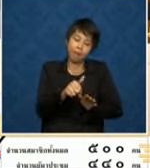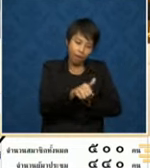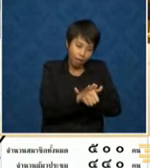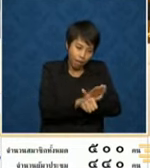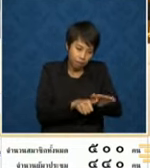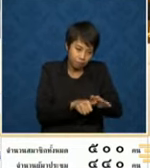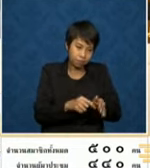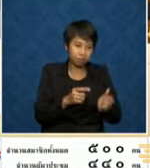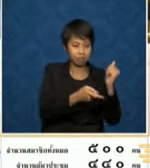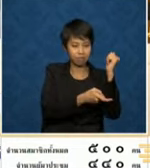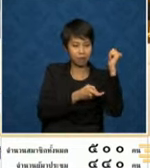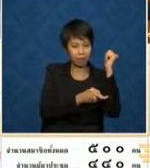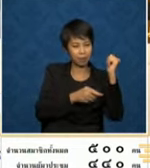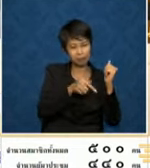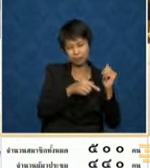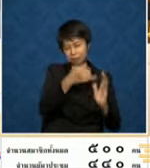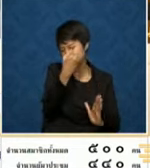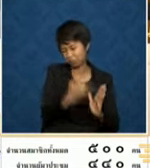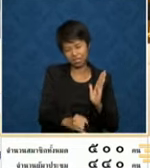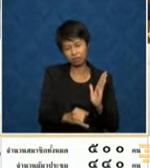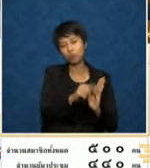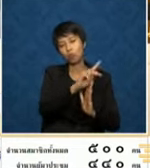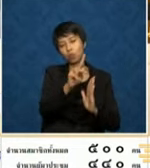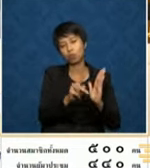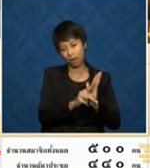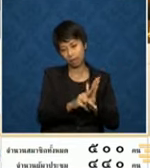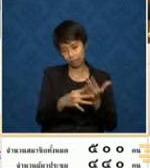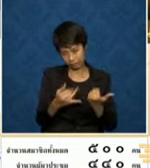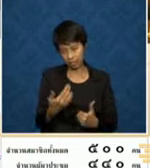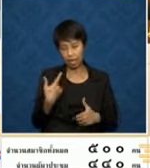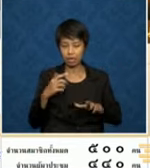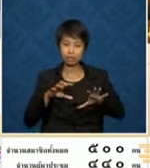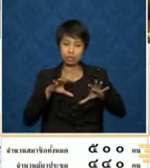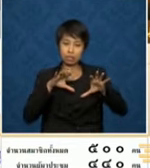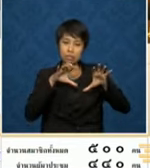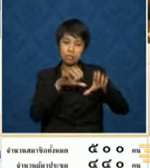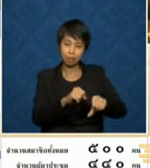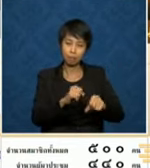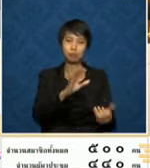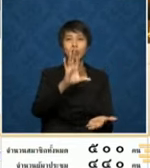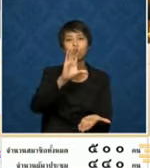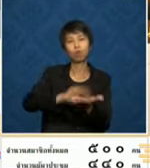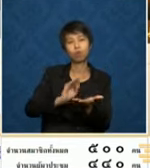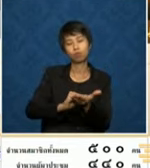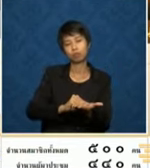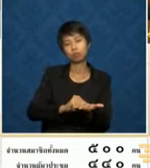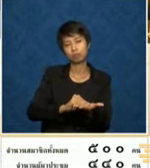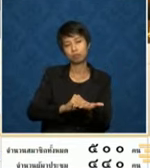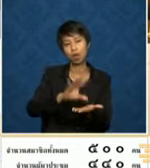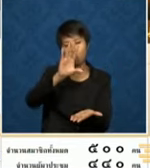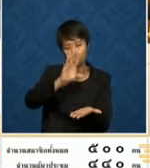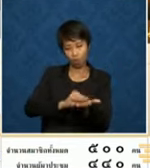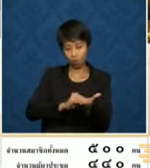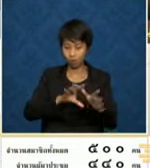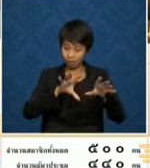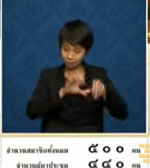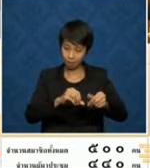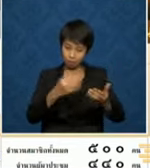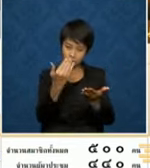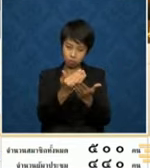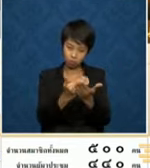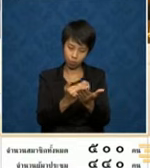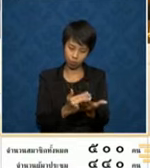ดำสนิทเรามีการจับยางเถื่อนข้อมูลนะครับในการจับยางเถื่อน